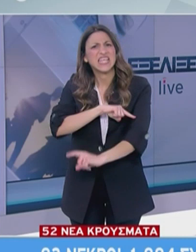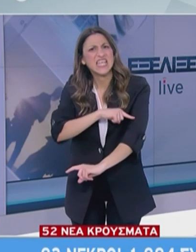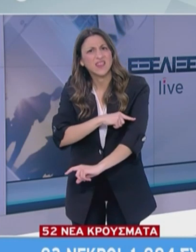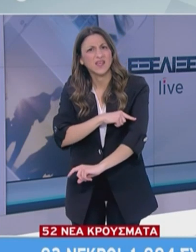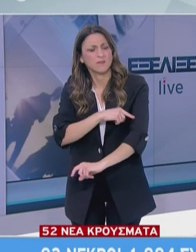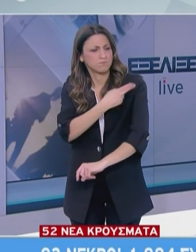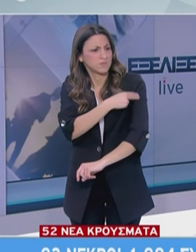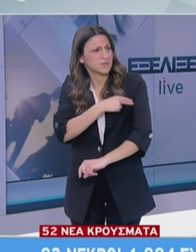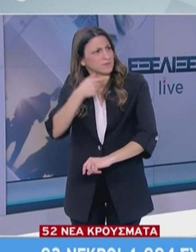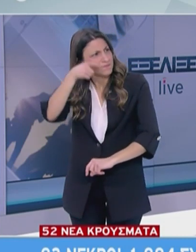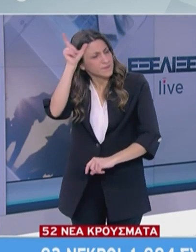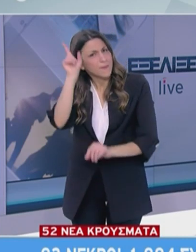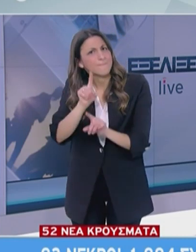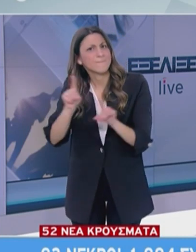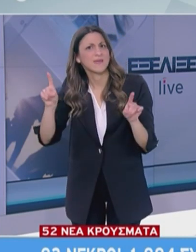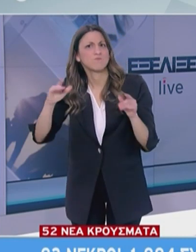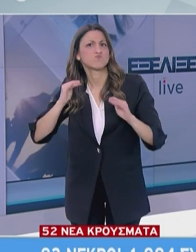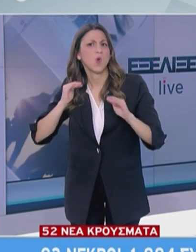υγειονομικούς χρησιμοποιώντας